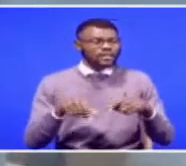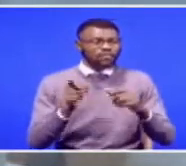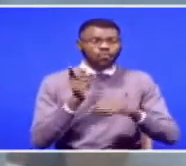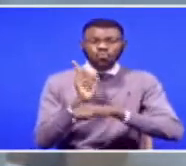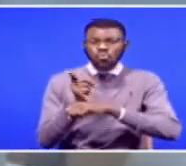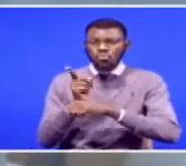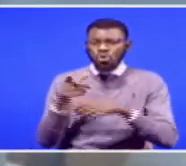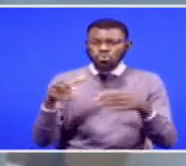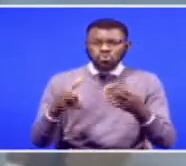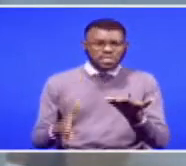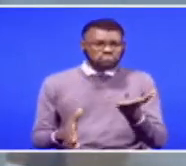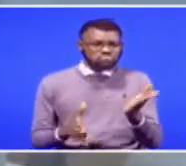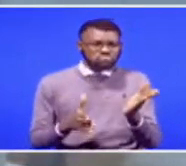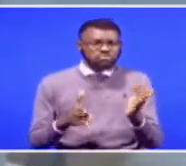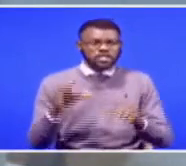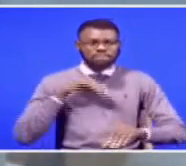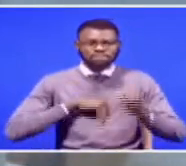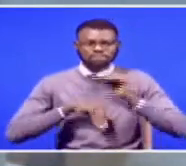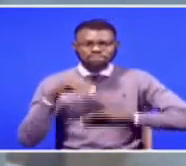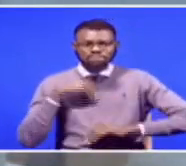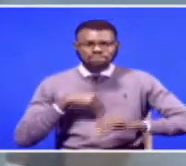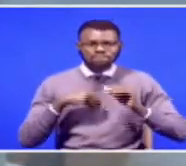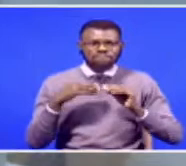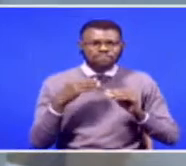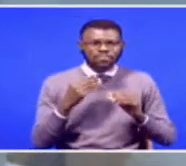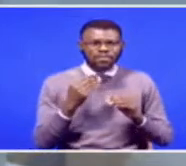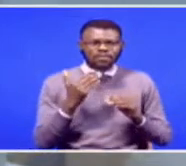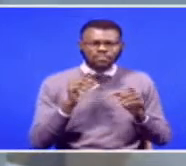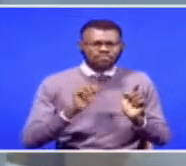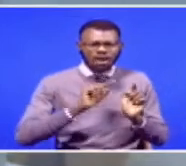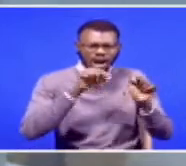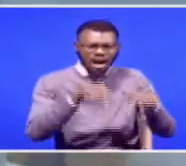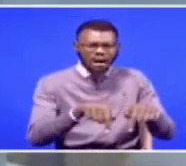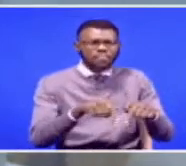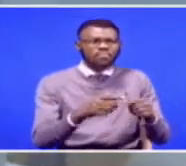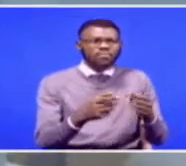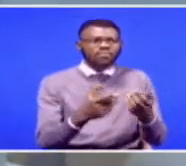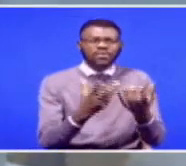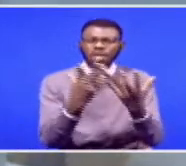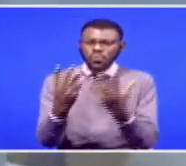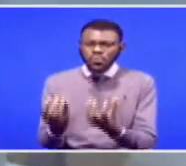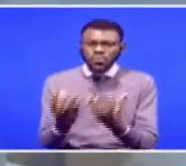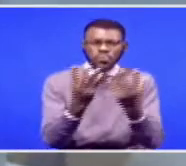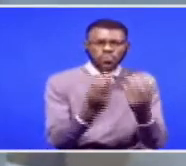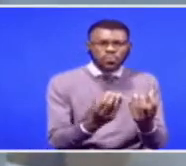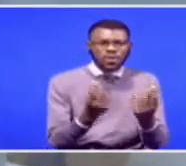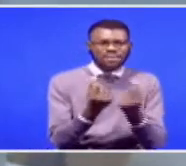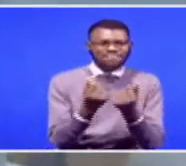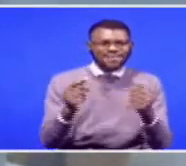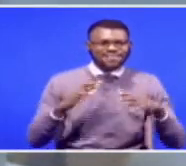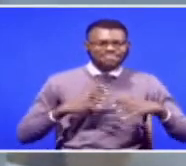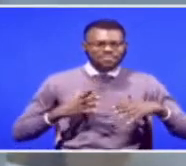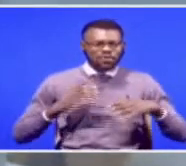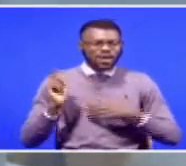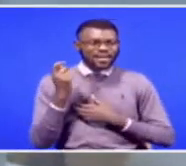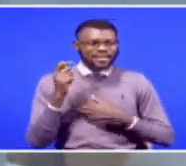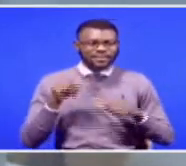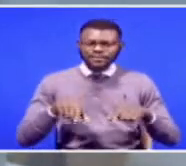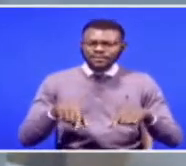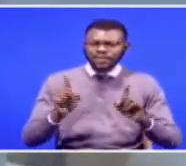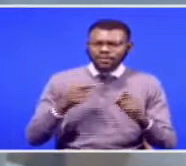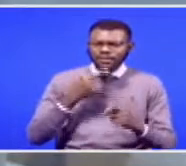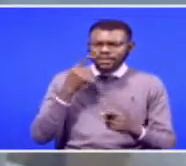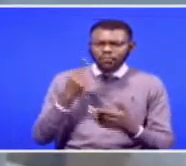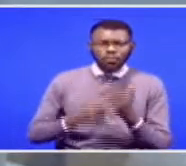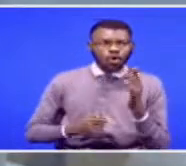ya wafisadi ambayo yamekuwa maeneo hayo kwa muda sasa watapeli wa Kenya. Aidha ameahidi